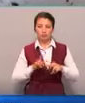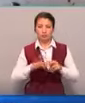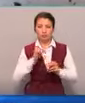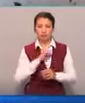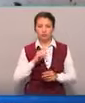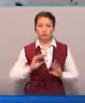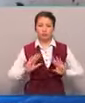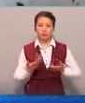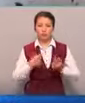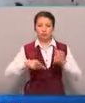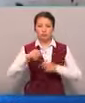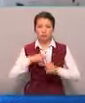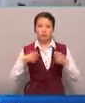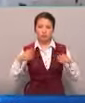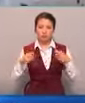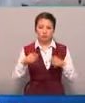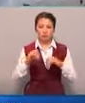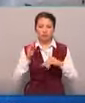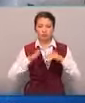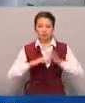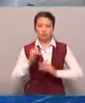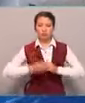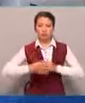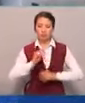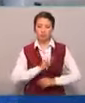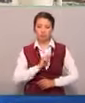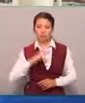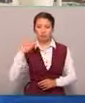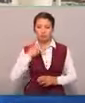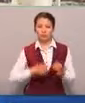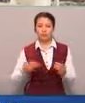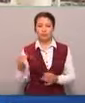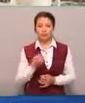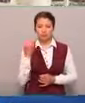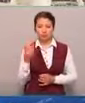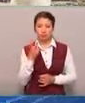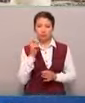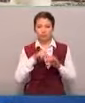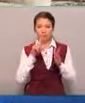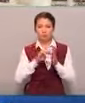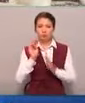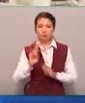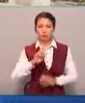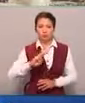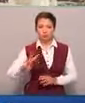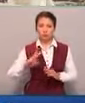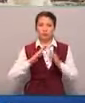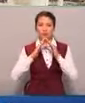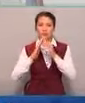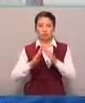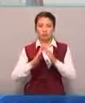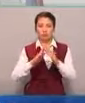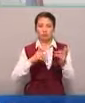тұсы бөлшек сауда. Аймақта құрылыс қарқыны да қызған. Есепті кезеңде пайдалануға 217 мың шаршы метр тұрғын үй